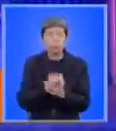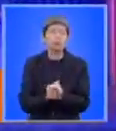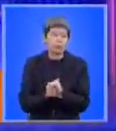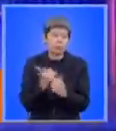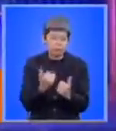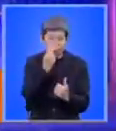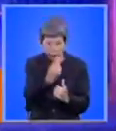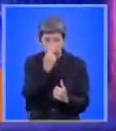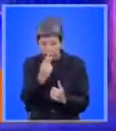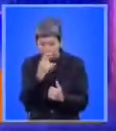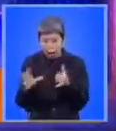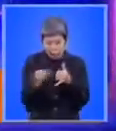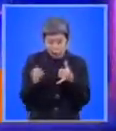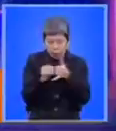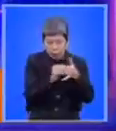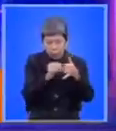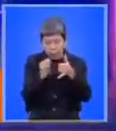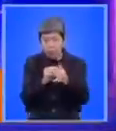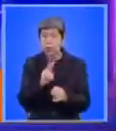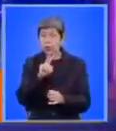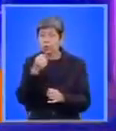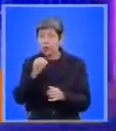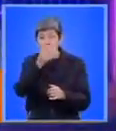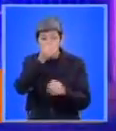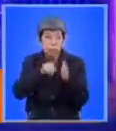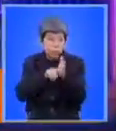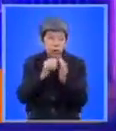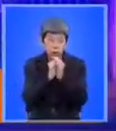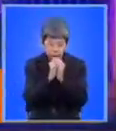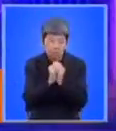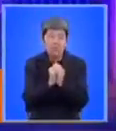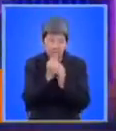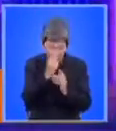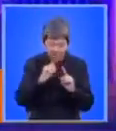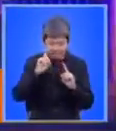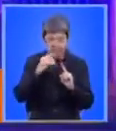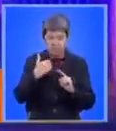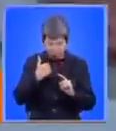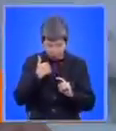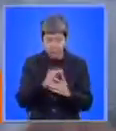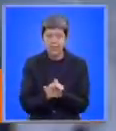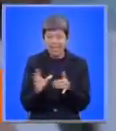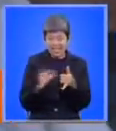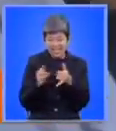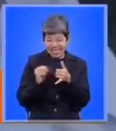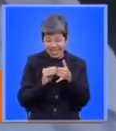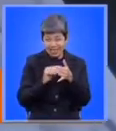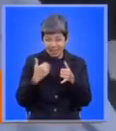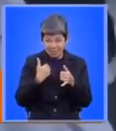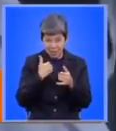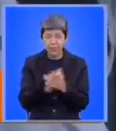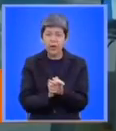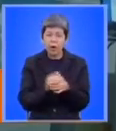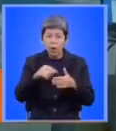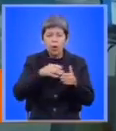ศที่พบผู้ติดเชื้อไวรัสโคโรนาสายพันธุ์ใหม่2019อันดับ1นอกจีนทั้งนี้มีผู้ติดเชื้อนะครับคือก็เป็น